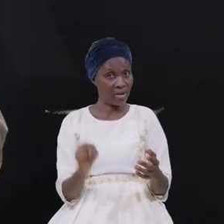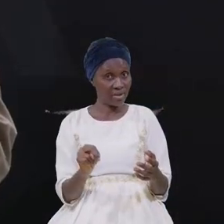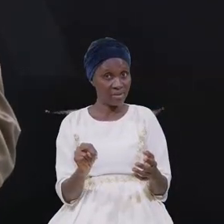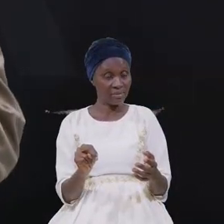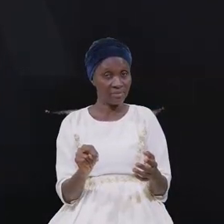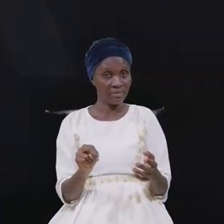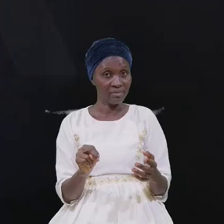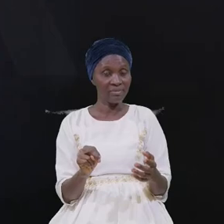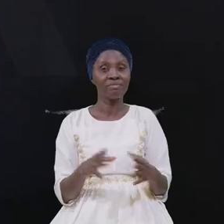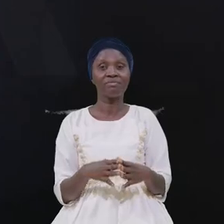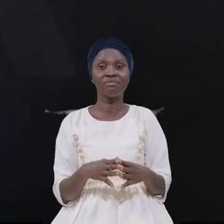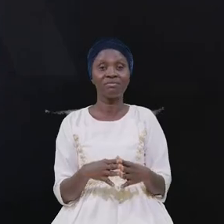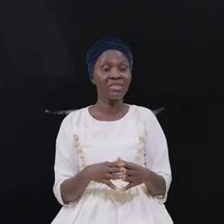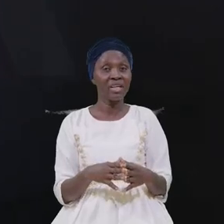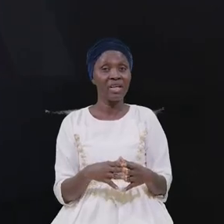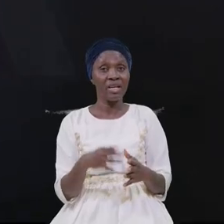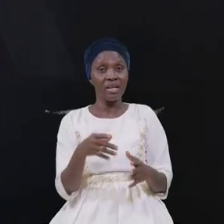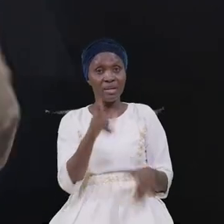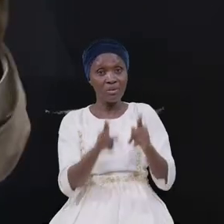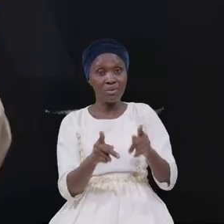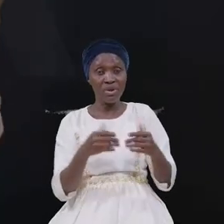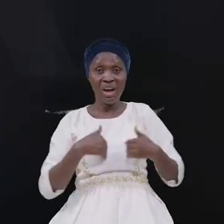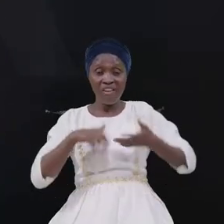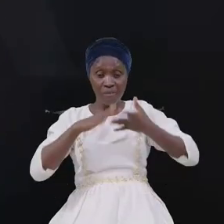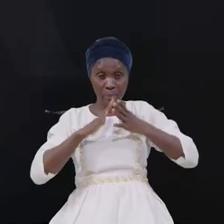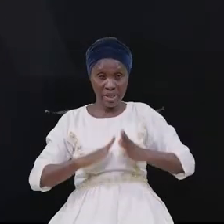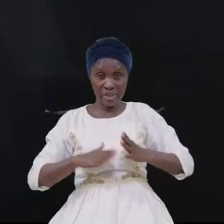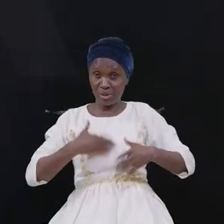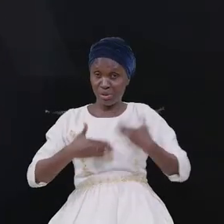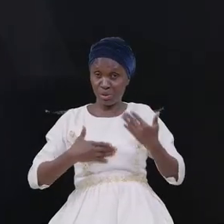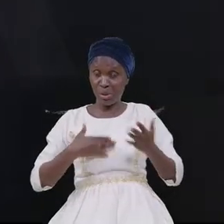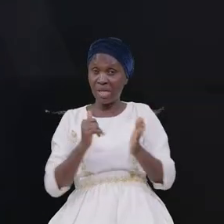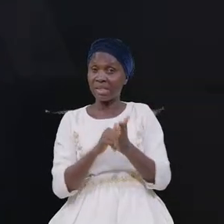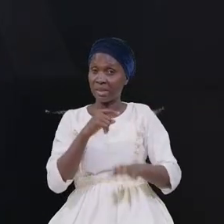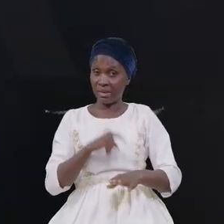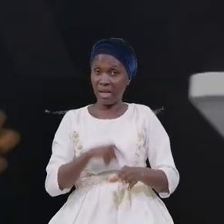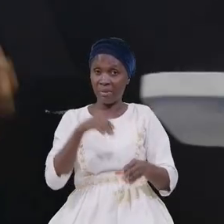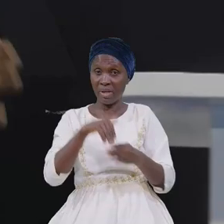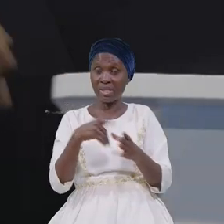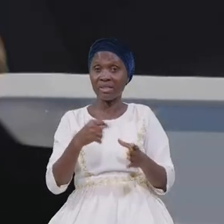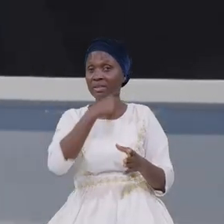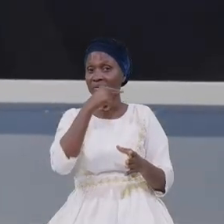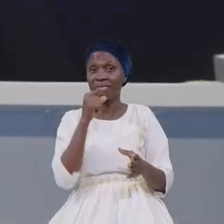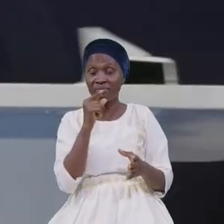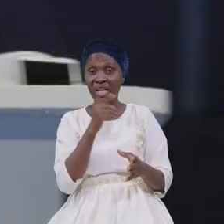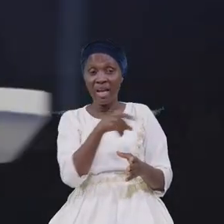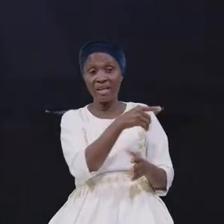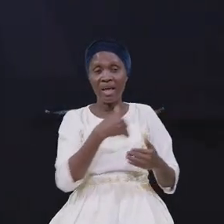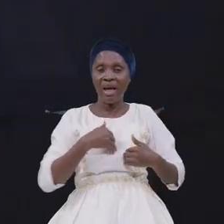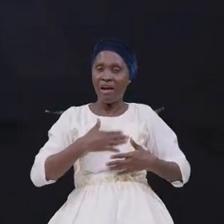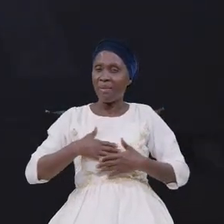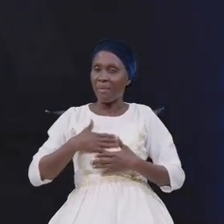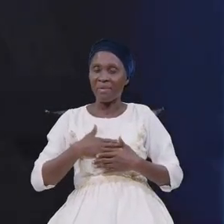ils avaient la paix là-bas, la joie, le contentement, ils avaient le plaisir, ils avaient toutes